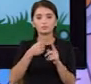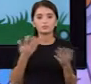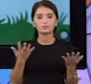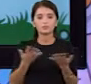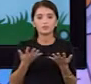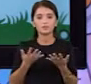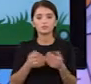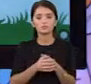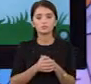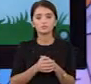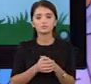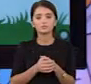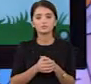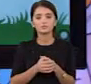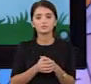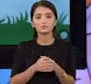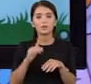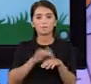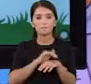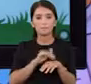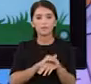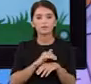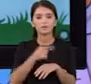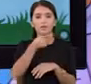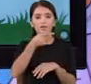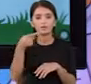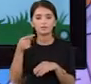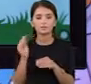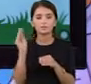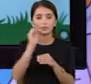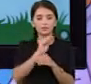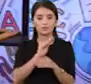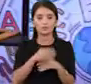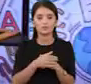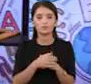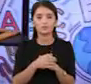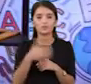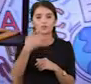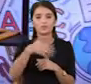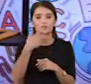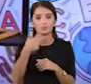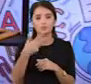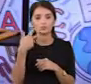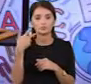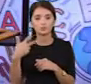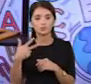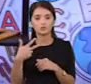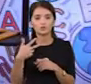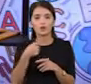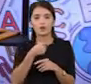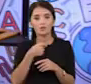To'g'ri javoblarni ekran bilan solishtiring. Barakalla. Ayirish amalni qo'yganda 53 sonidan 3